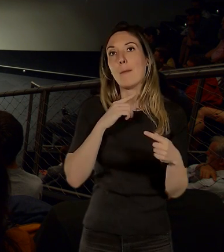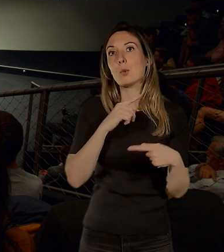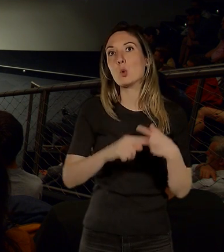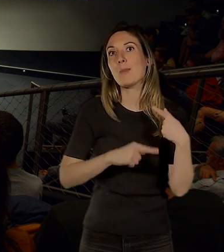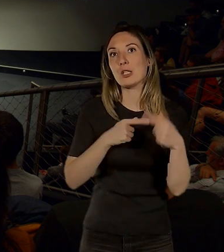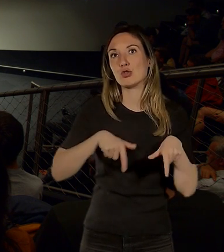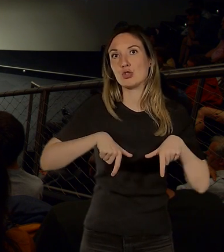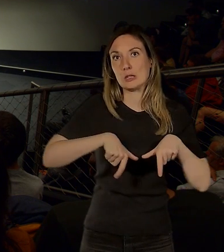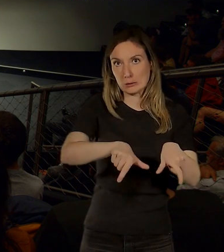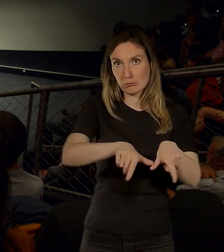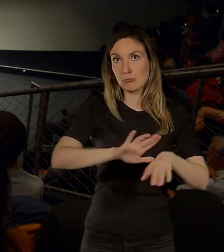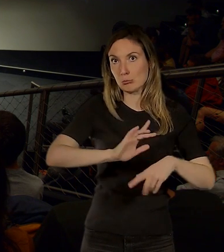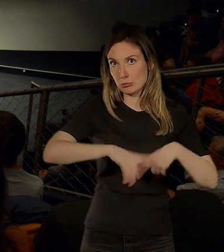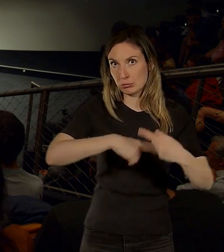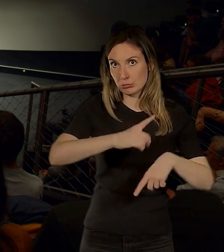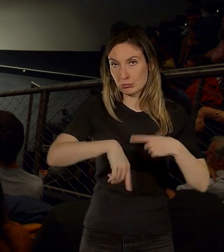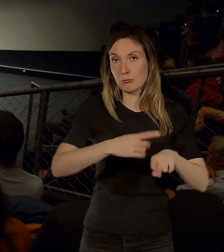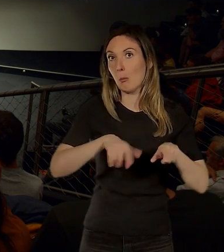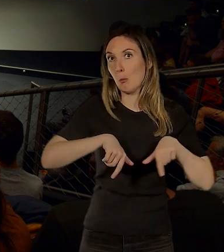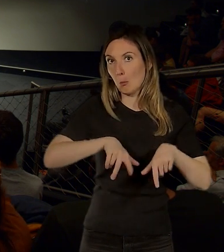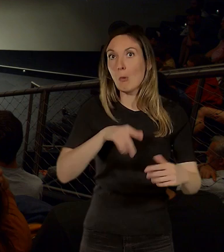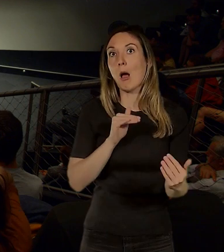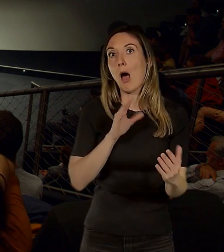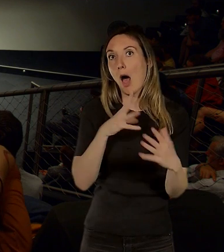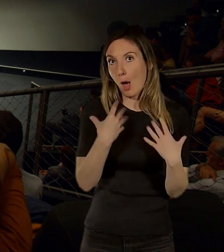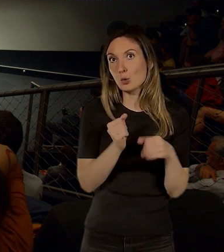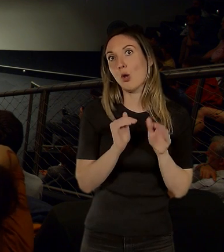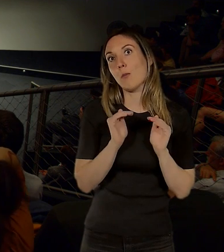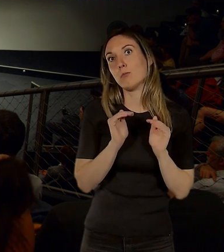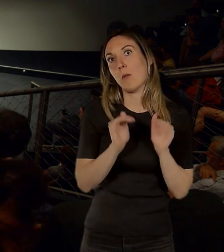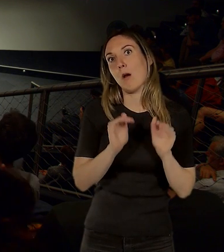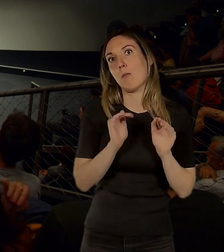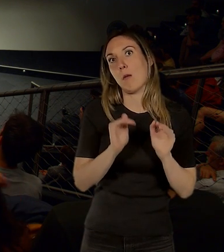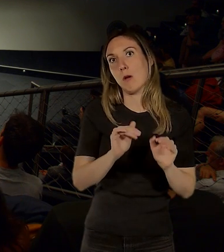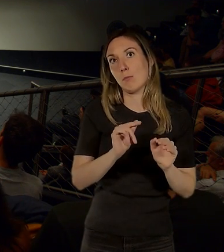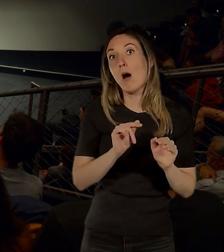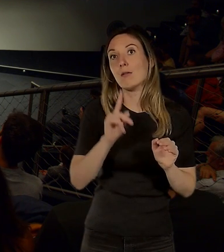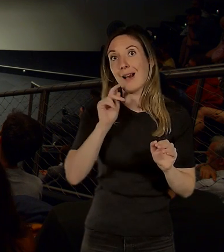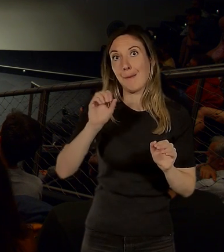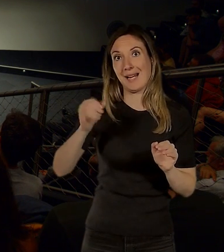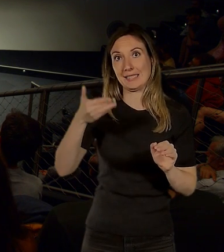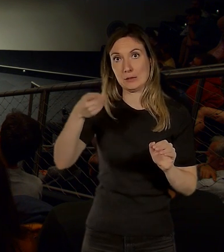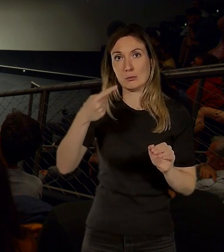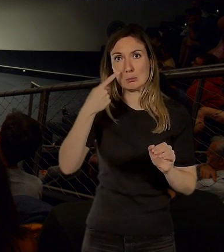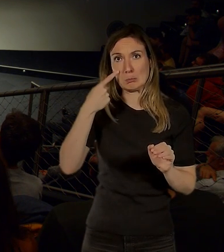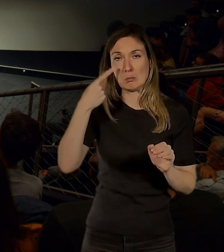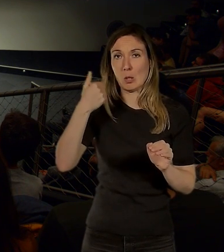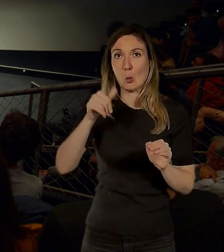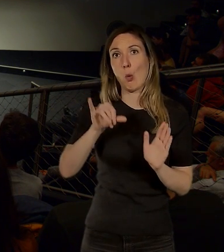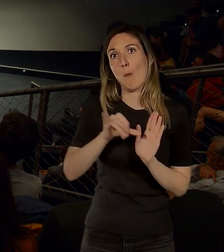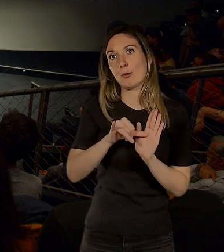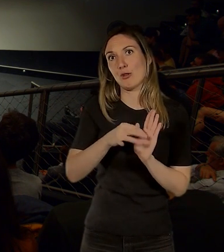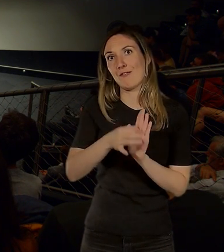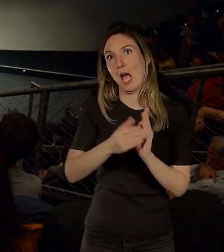celý magistrále. To ukazuje i ta prezentace té střednědobé humanizace, řekněme, která